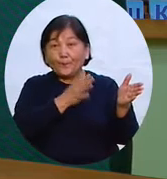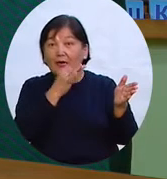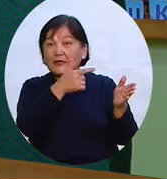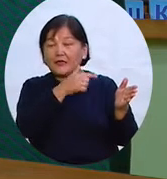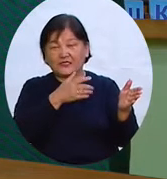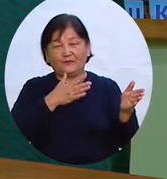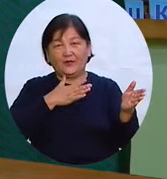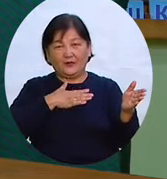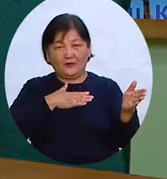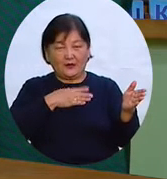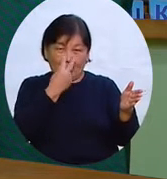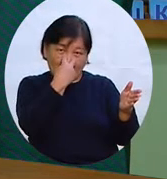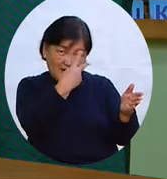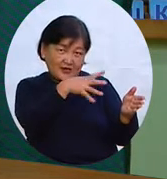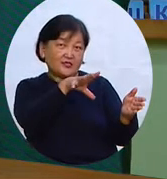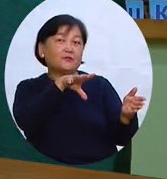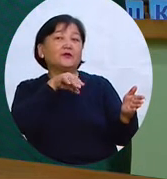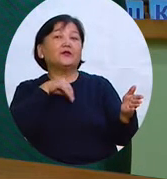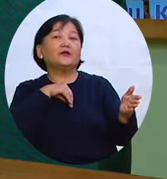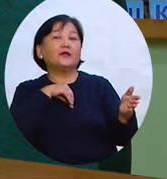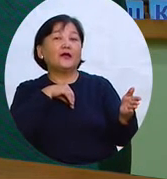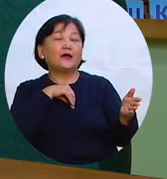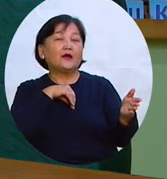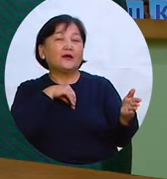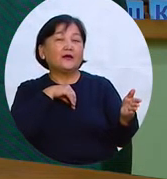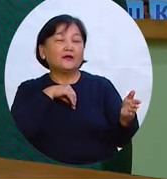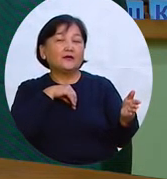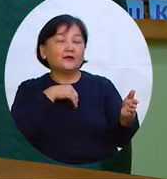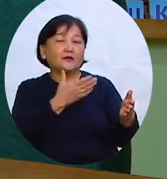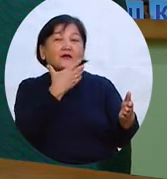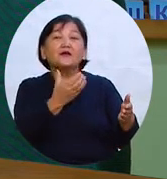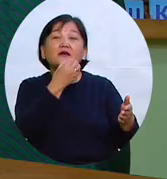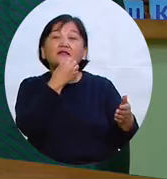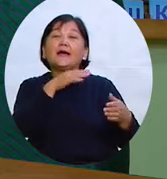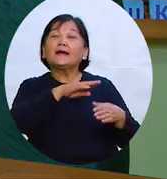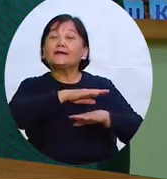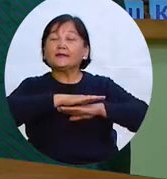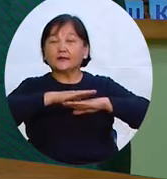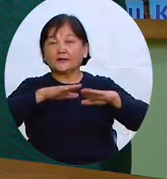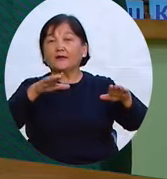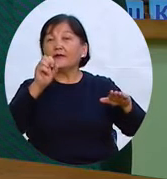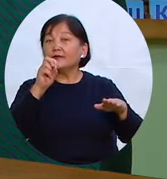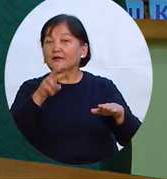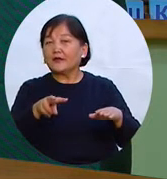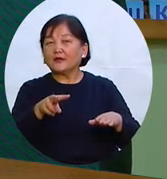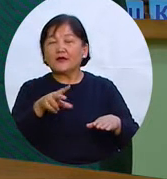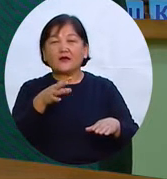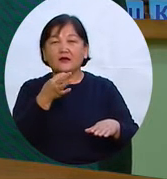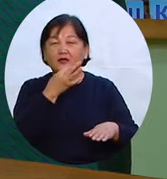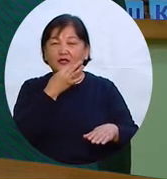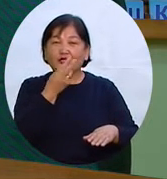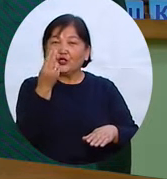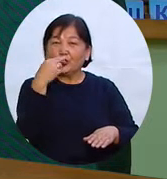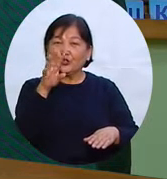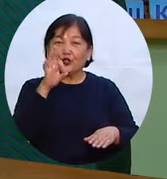нар харж мэдрэлээ. Тийм ээ? Одоо энэ сайхан талд сайхан юм талд эртний домок шиг